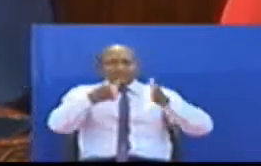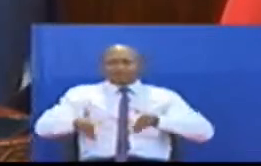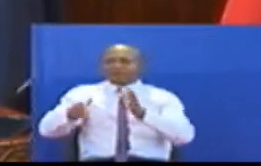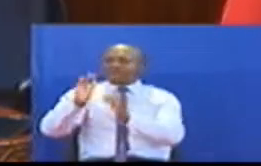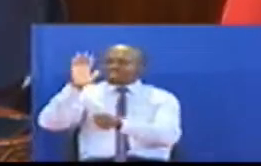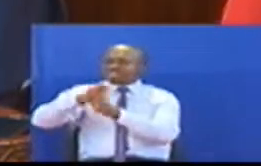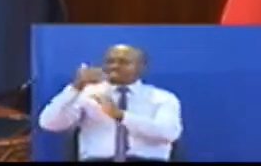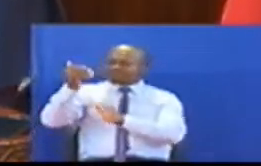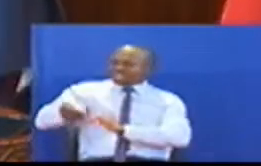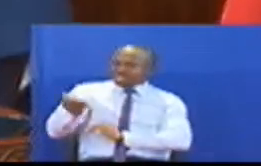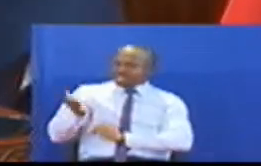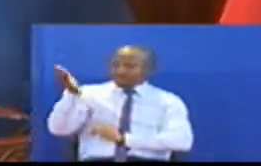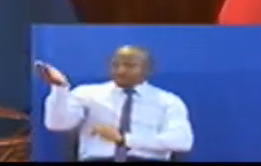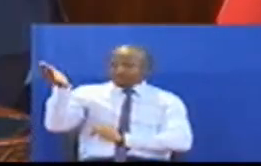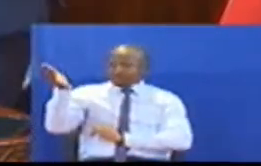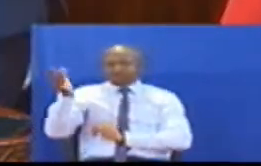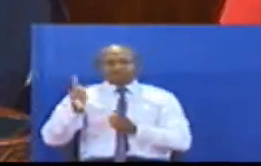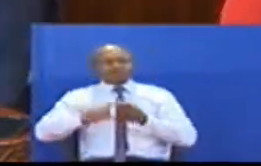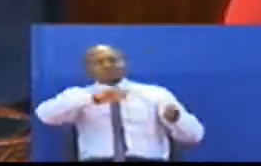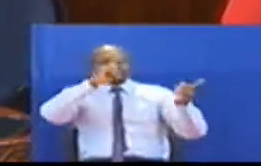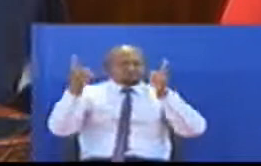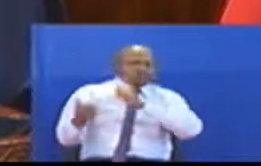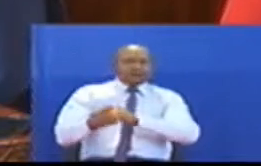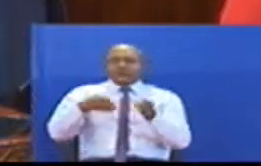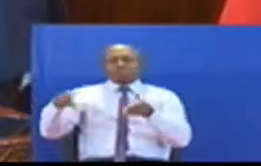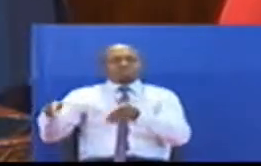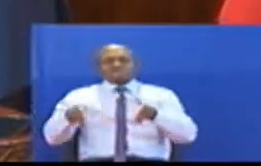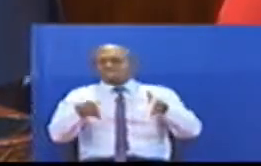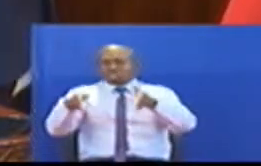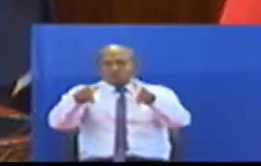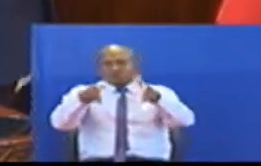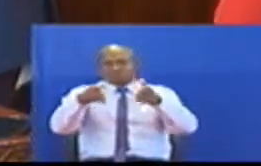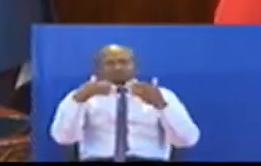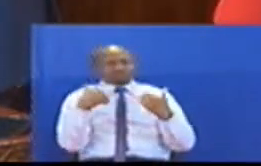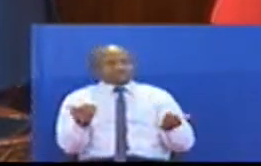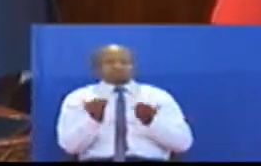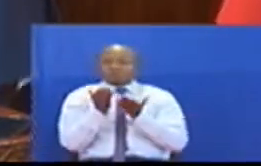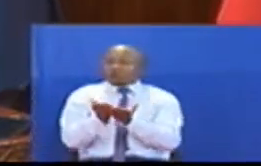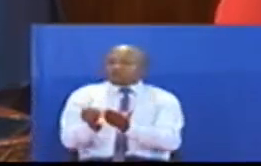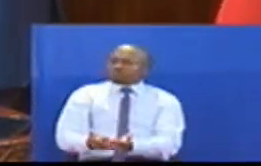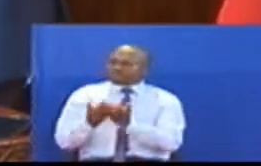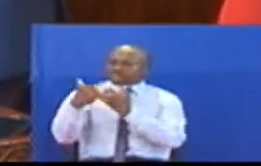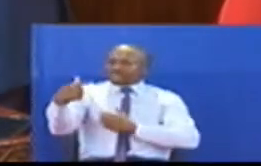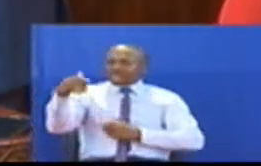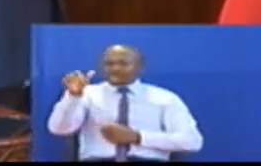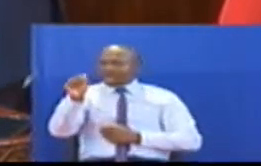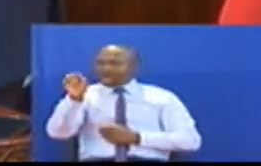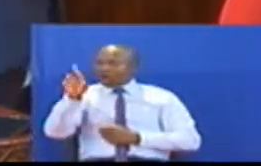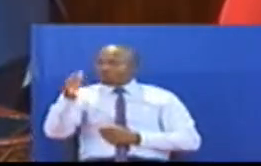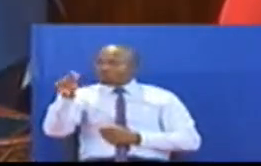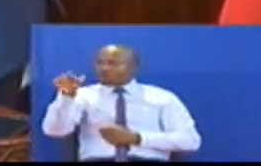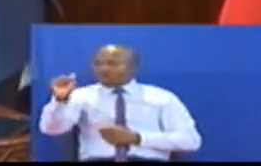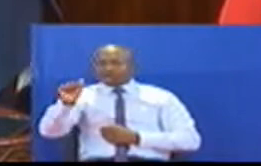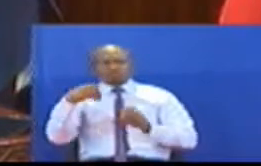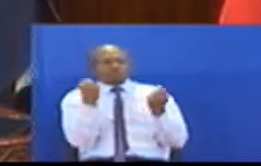vijijini, barabara zimegeuka mito. Kwa hiyo tunaomba muiwezeshe TARURA kwa haraka ili itengeneze barabara za kwenda